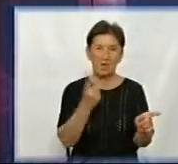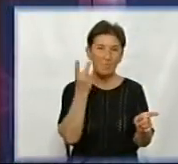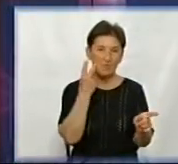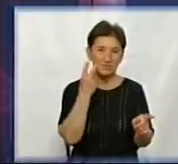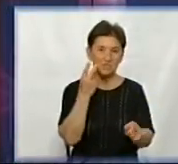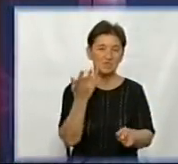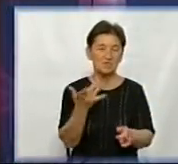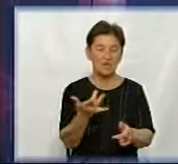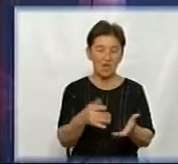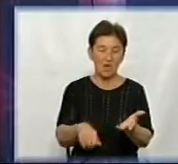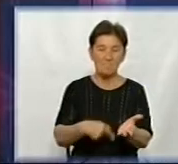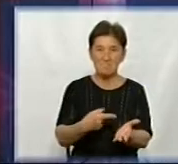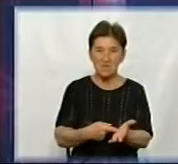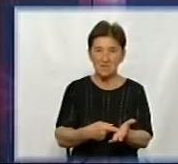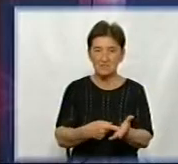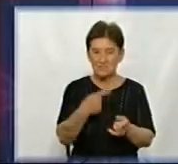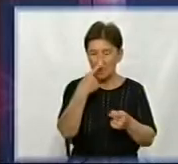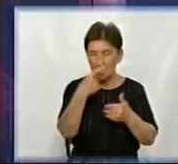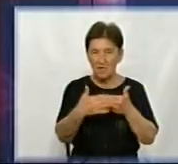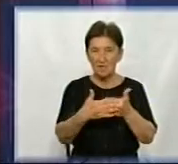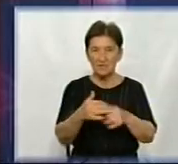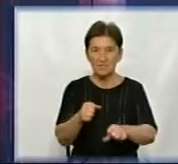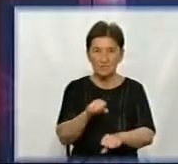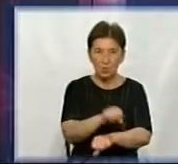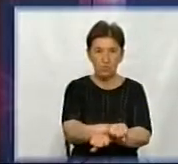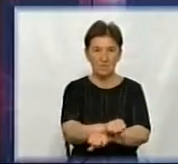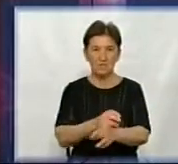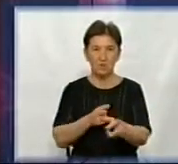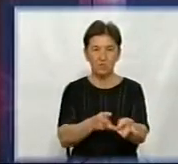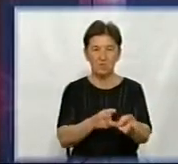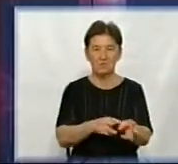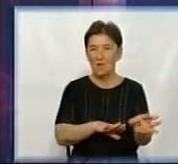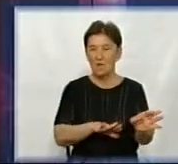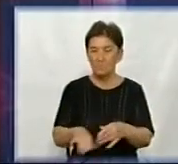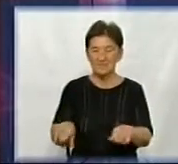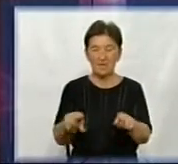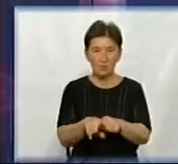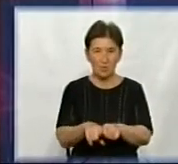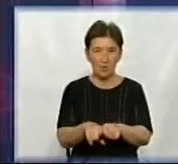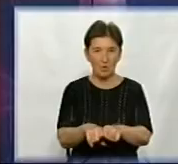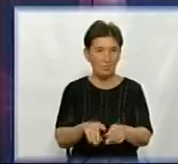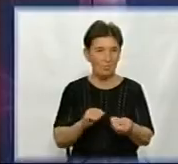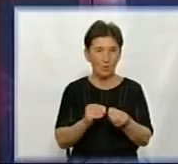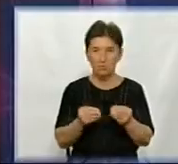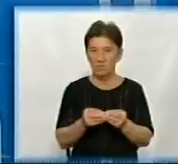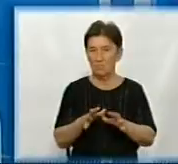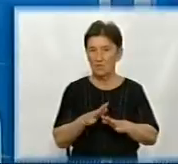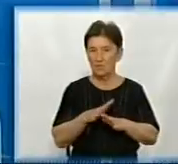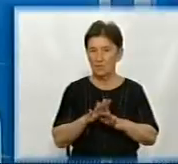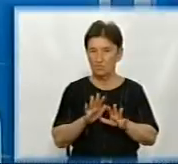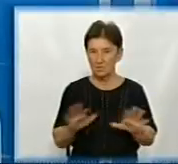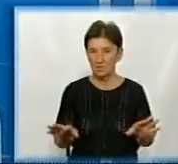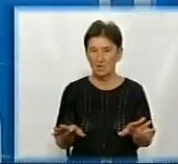пам'ятаєте, скільки місто було на грані зупинення опалення. Після цього таких проблем уже не було. Тим самим,